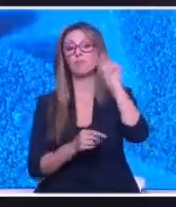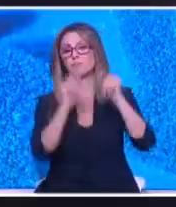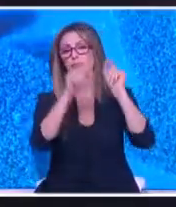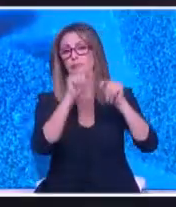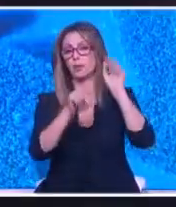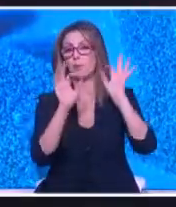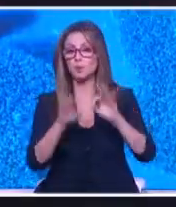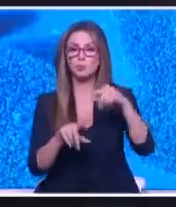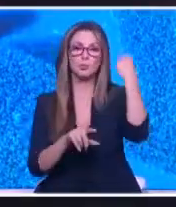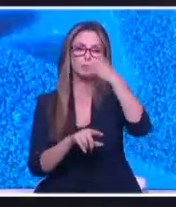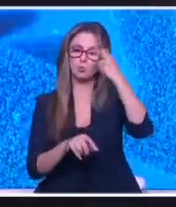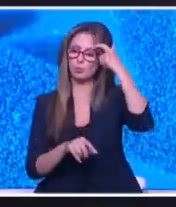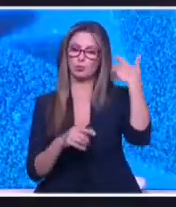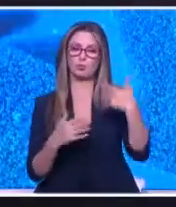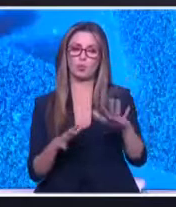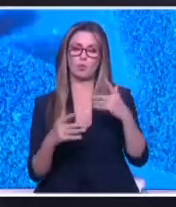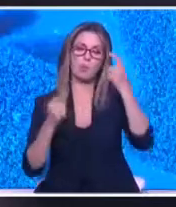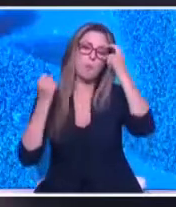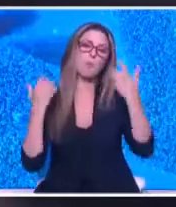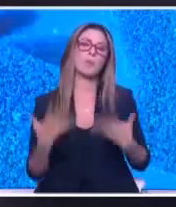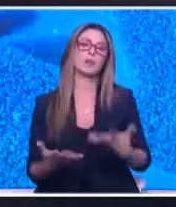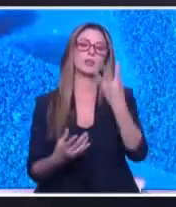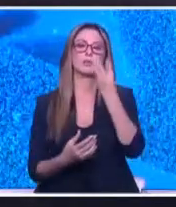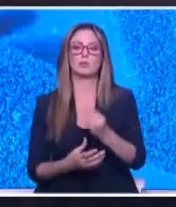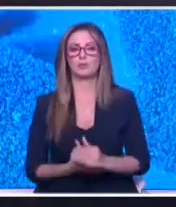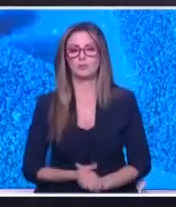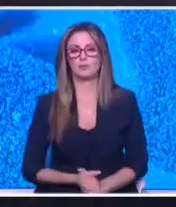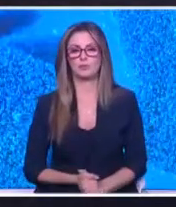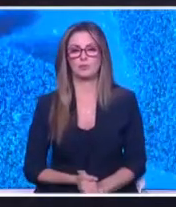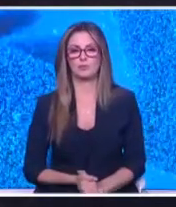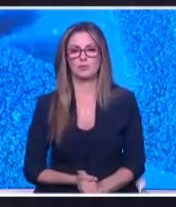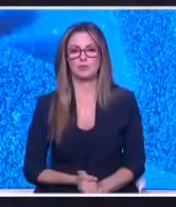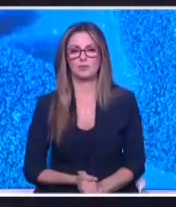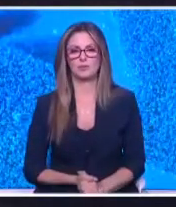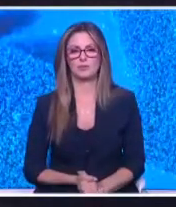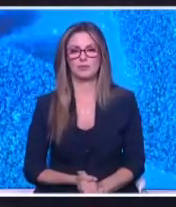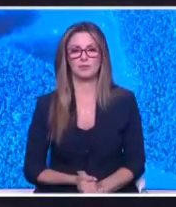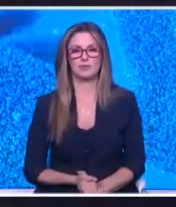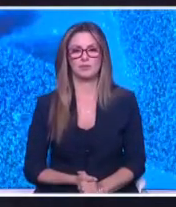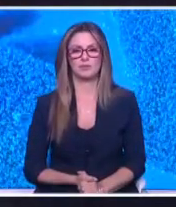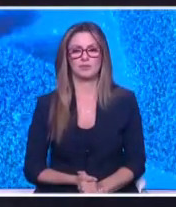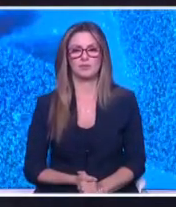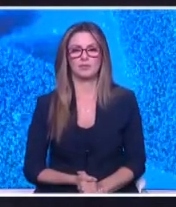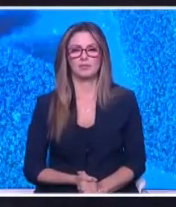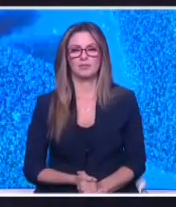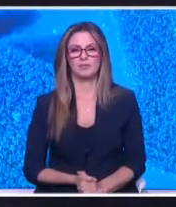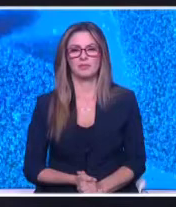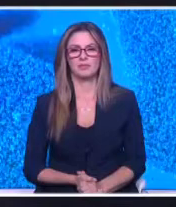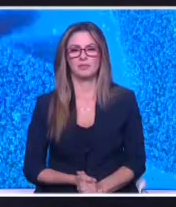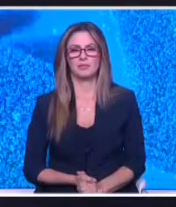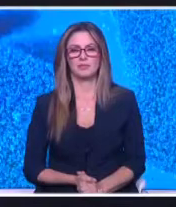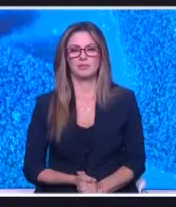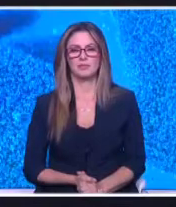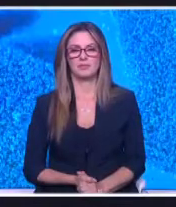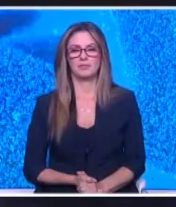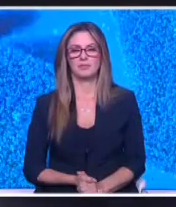uğradı. Bu nedenle şoka girdiği belirlendi. Koray, görüyor musun ayı? Oturuyor. Az yedin balığı. Bal mı